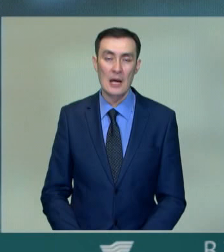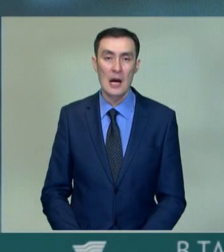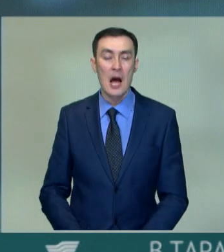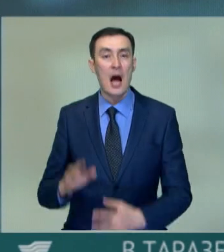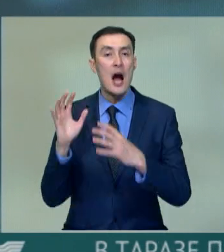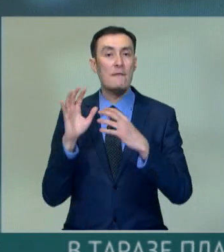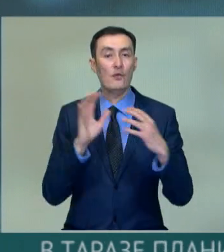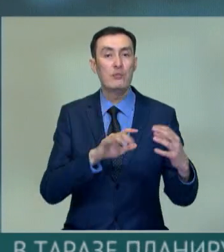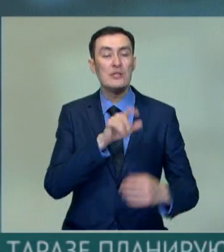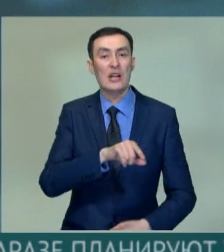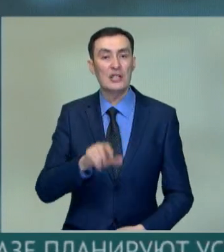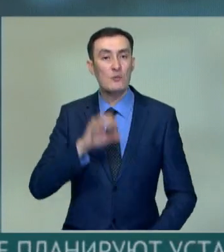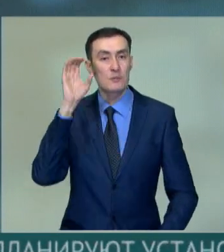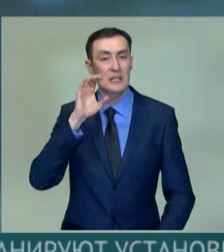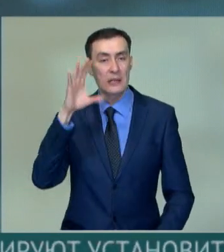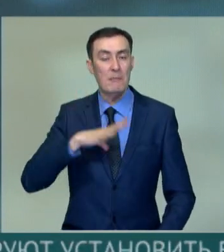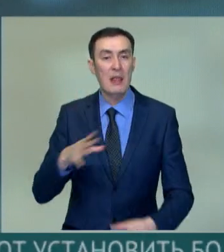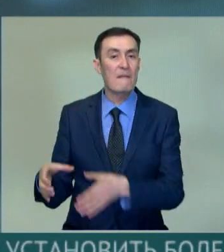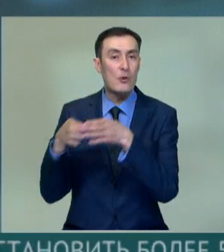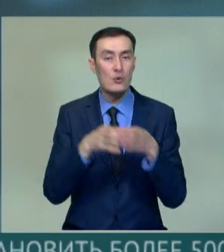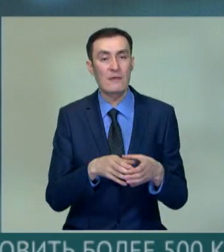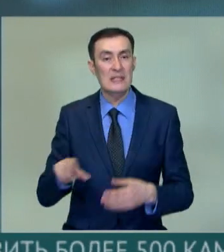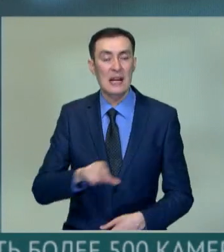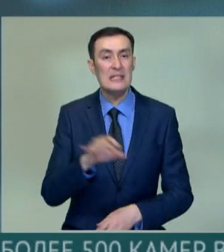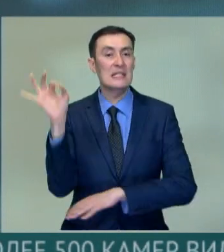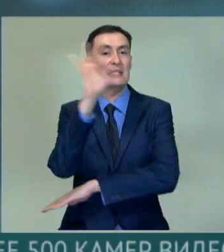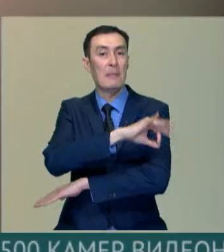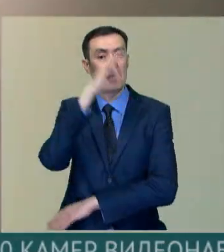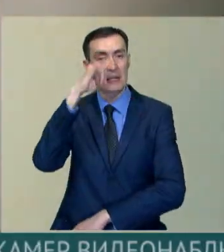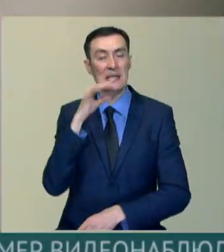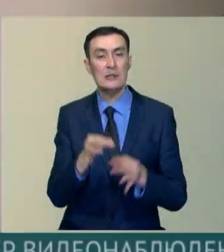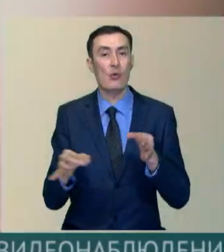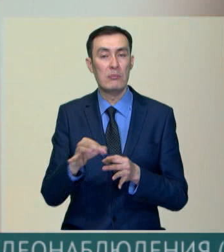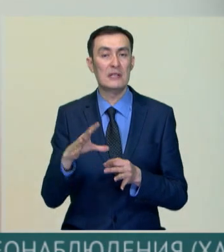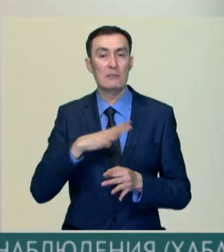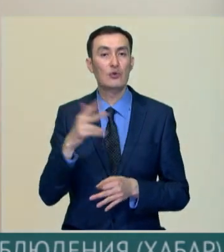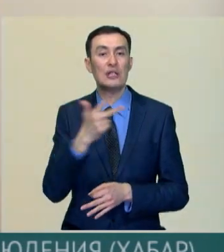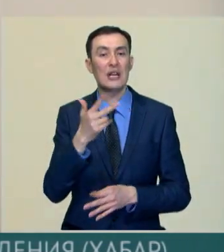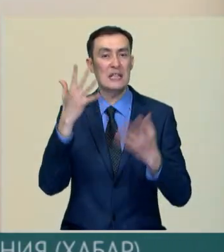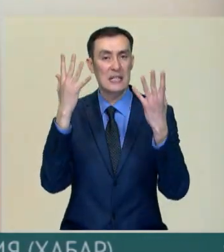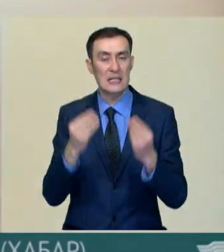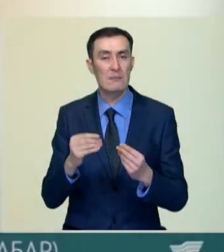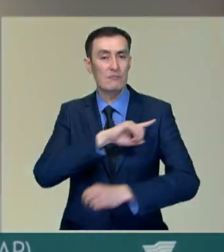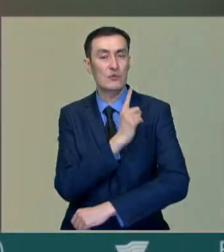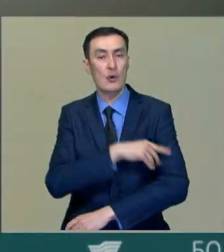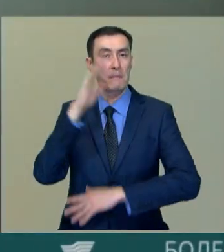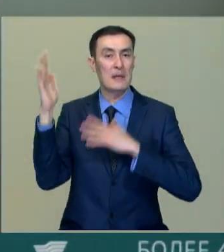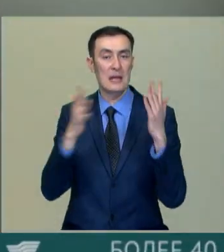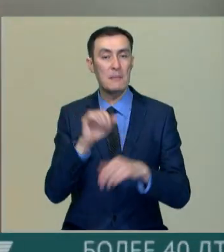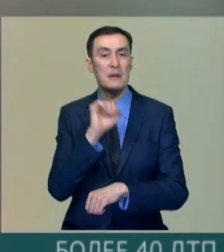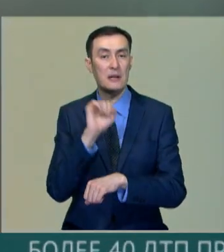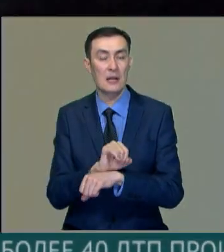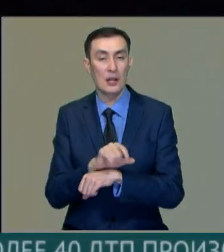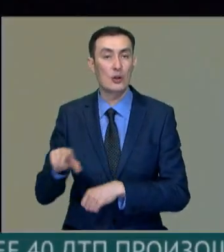Пассажирский автобус с гражданами Узбекистана эвакуировали с трассы в Западно-Казахстанской области. В регионе третий день бушуют метели. Перекрыты все